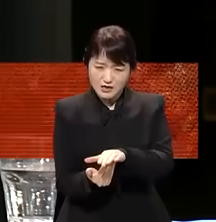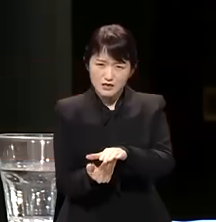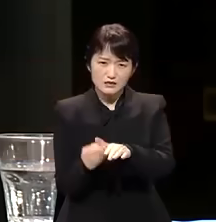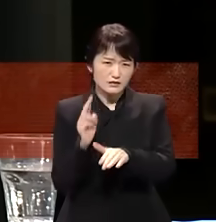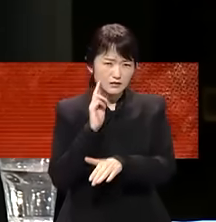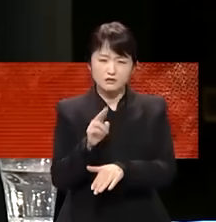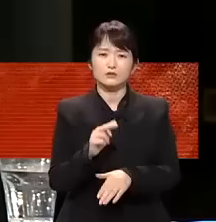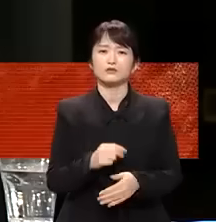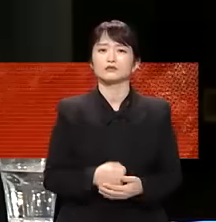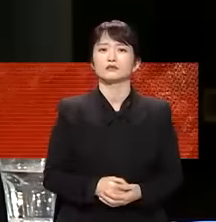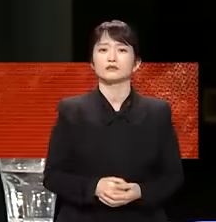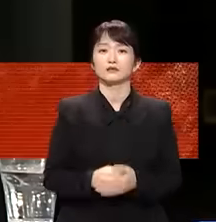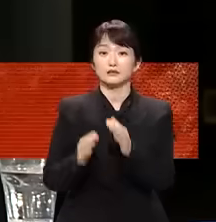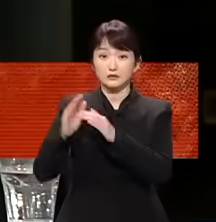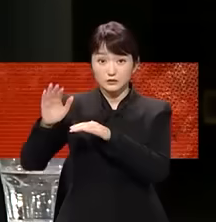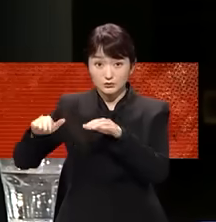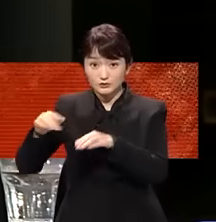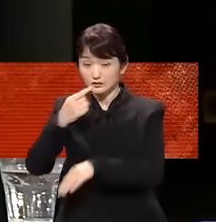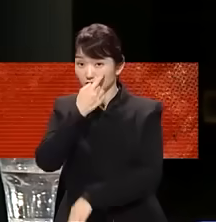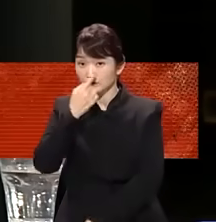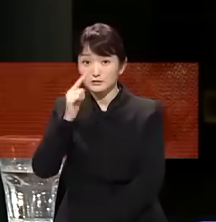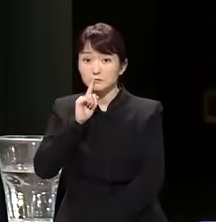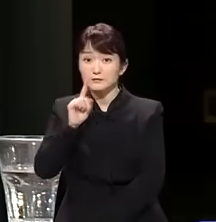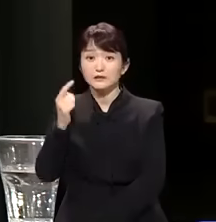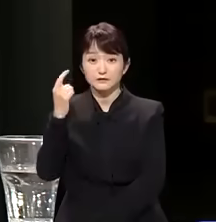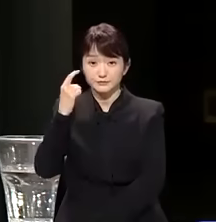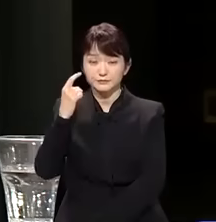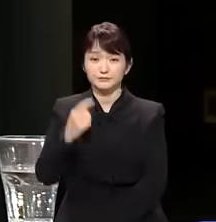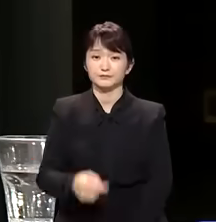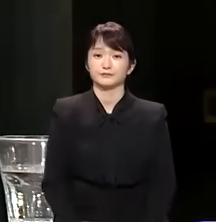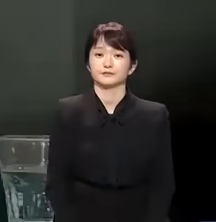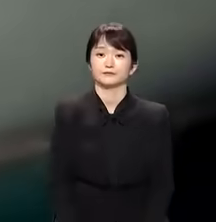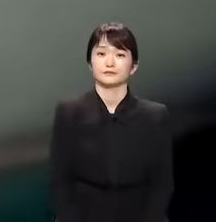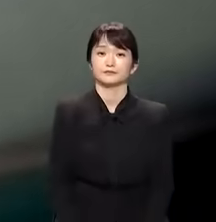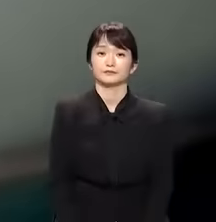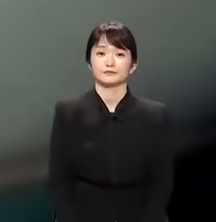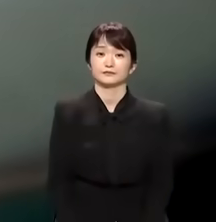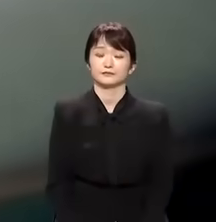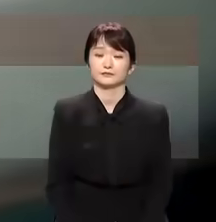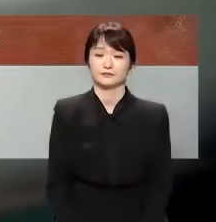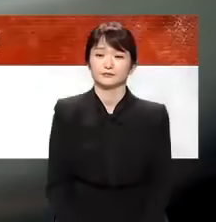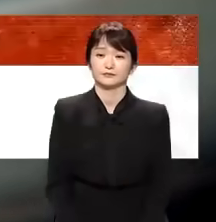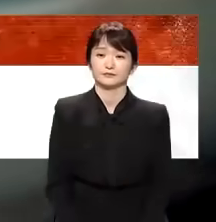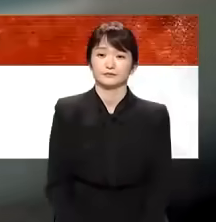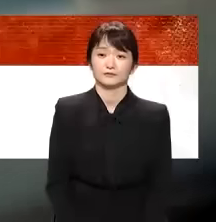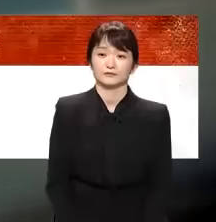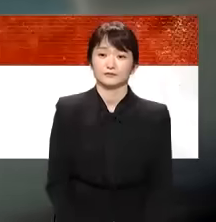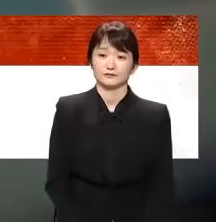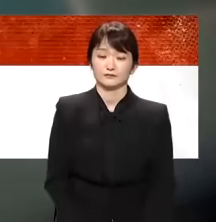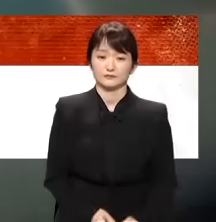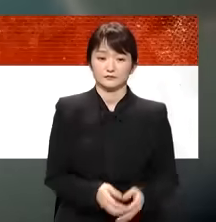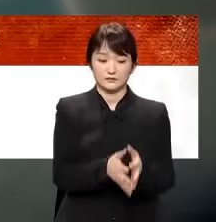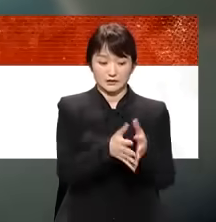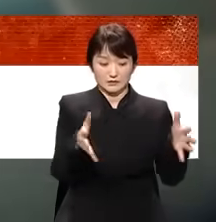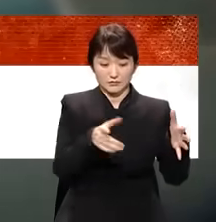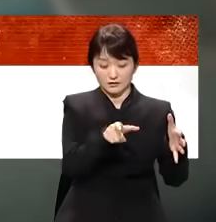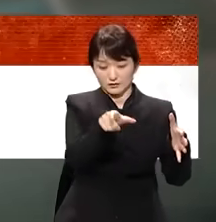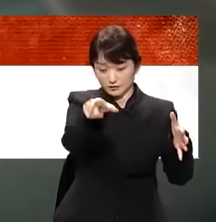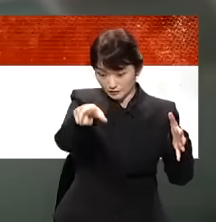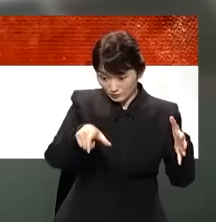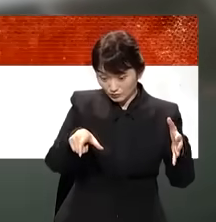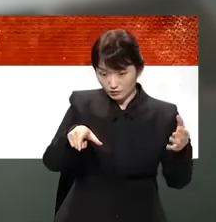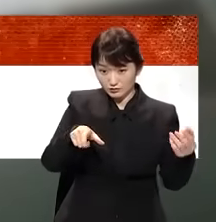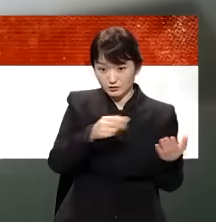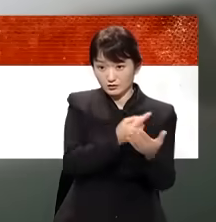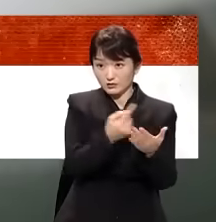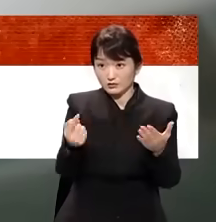있었다고 합니다 이웃들이 증언합니다 직접 들어보시죠 복도까지 나와서 싸우는데